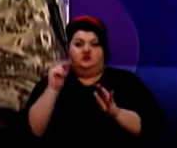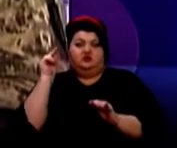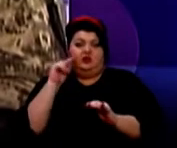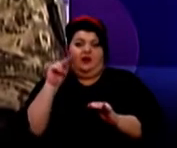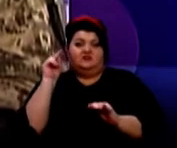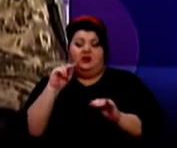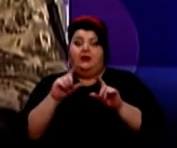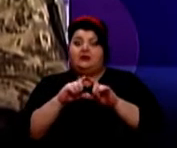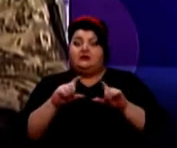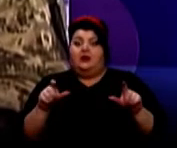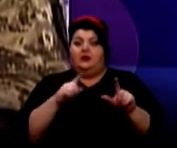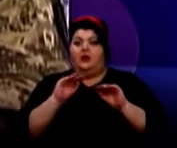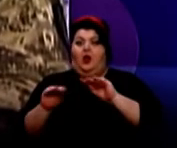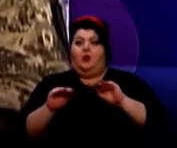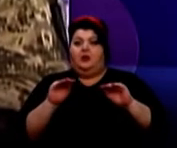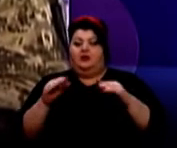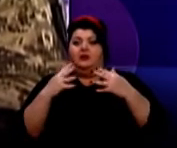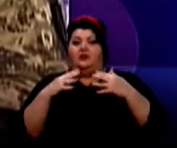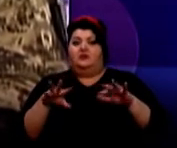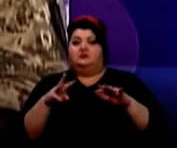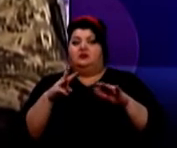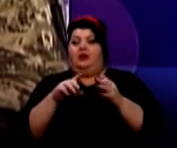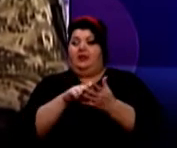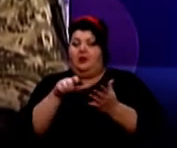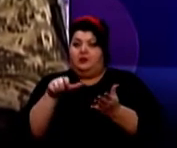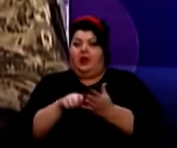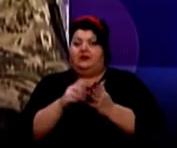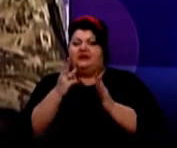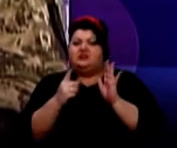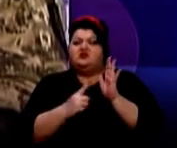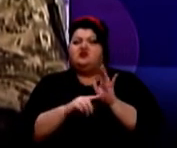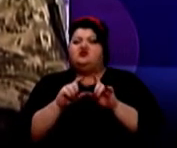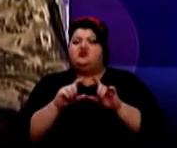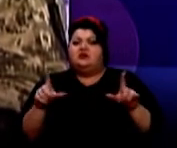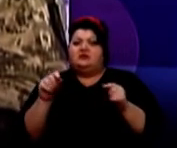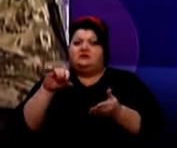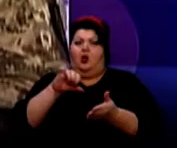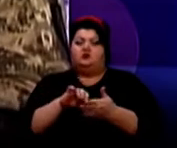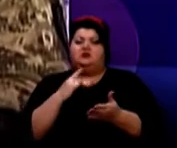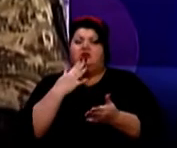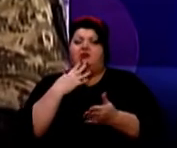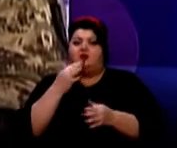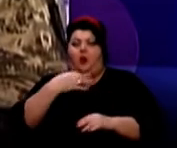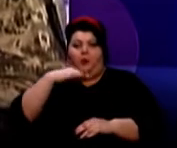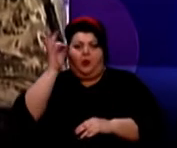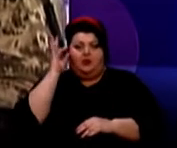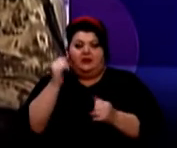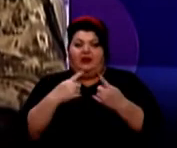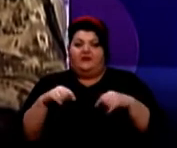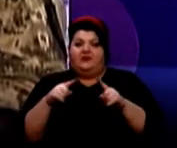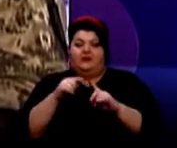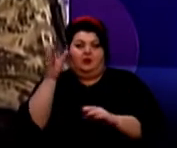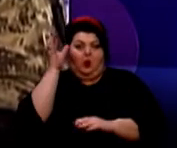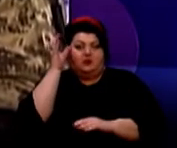які обладнали кімнати, склали відповідний акт за участю Національної поліції, військового комісаріату і відділу